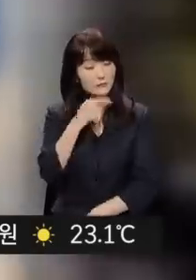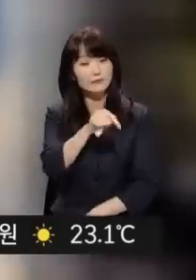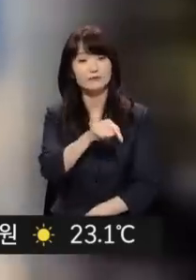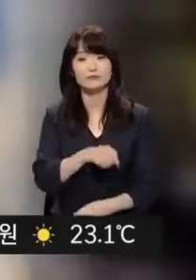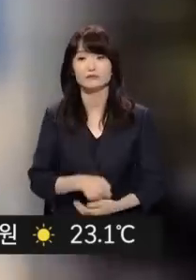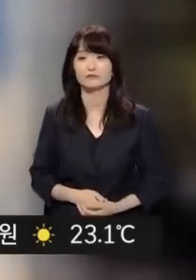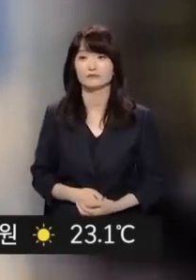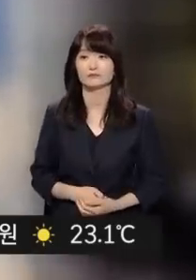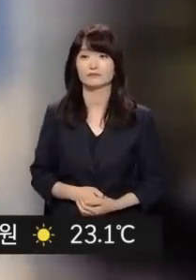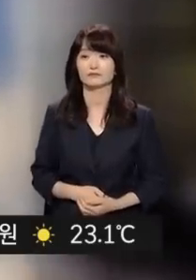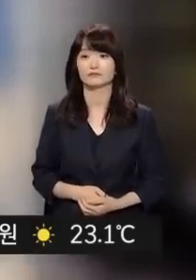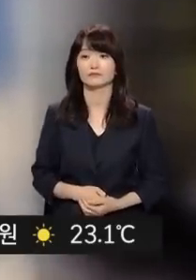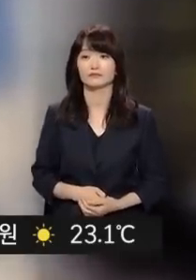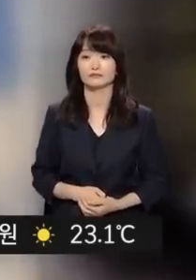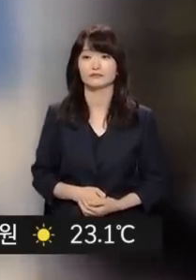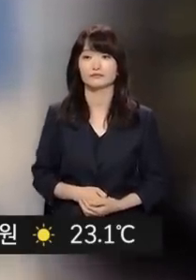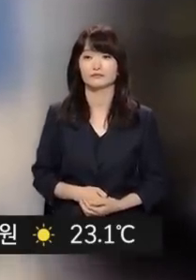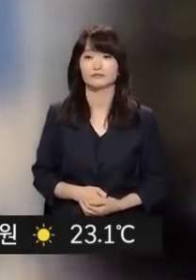그러세요